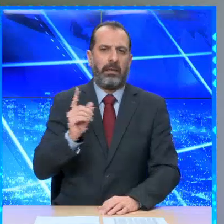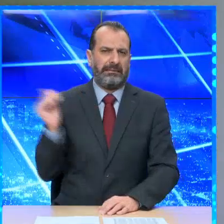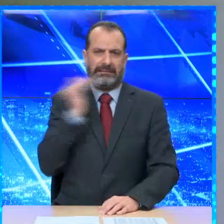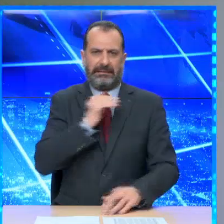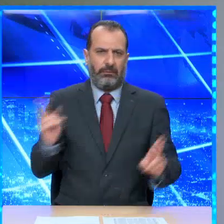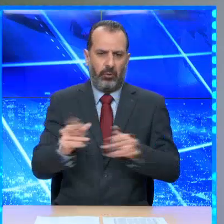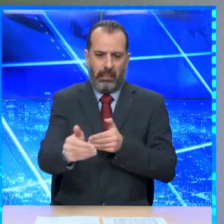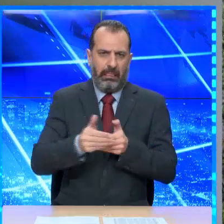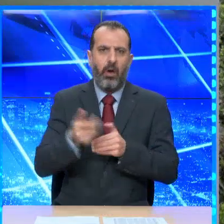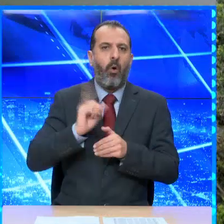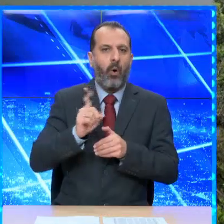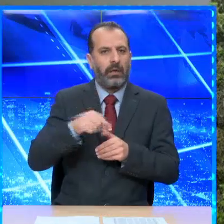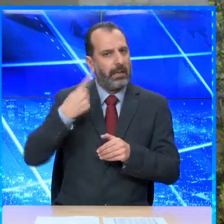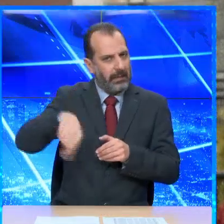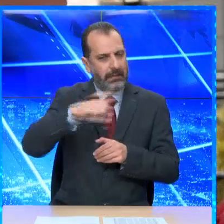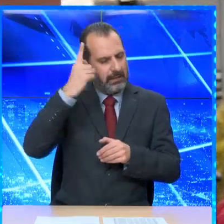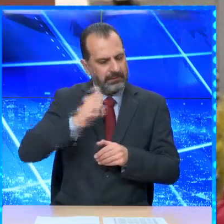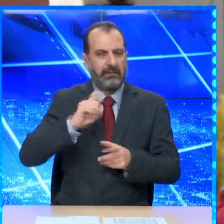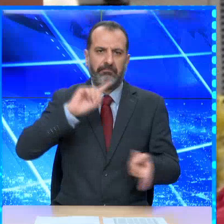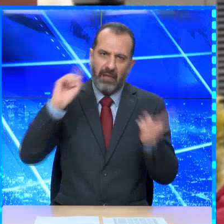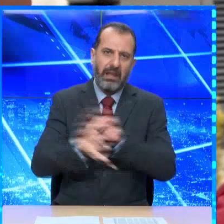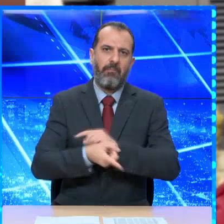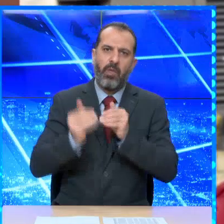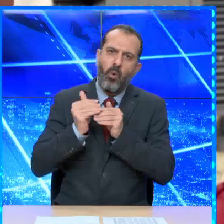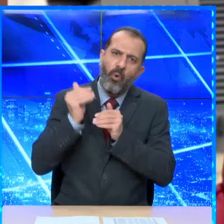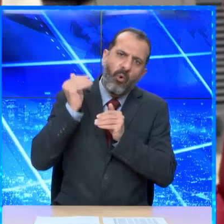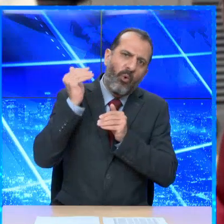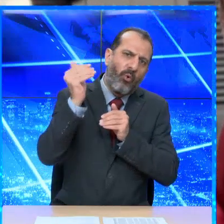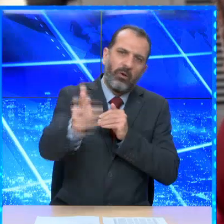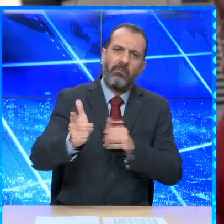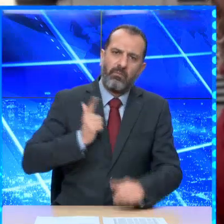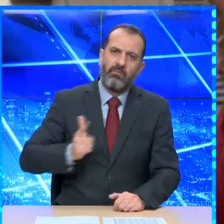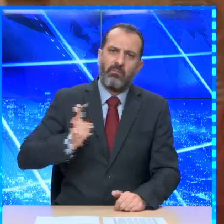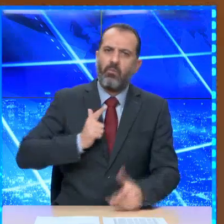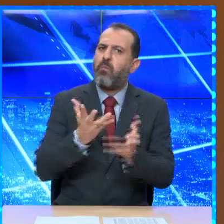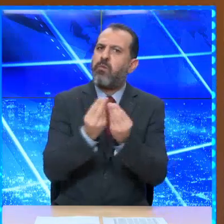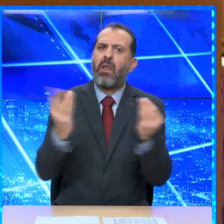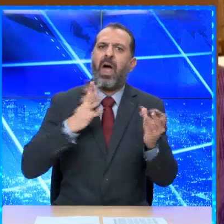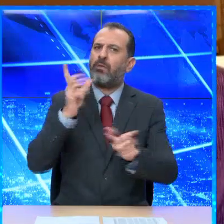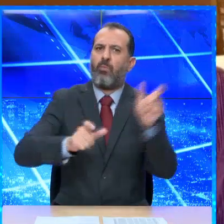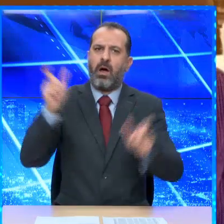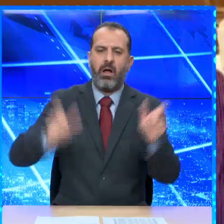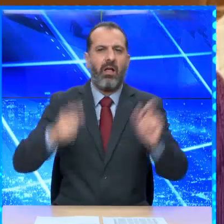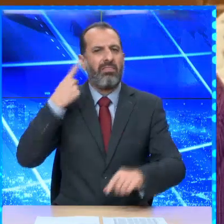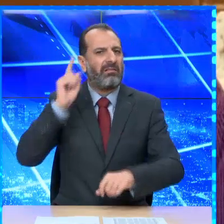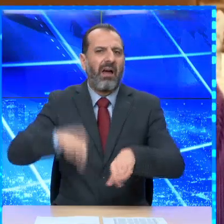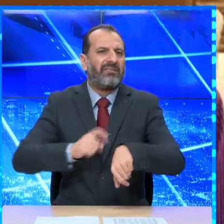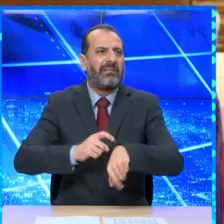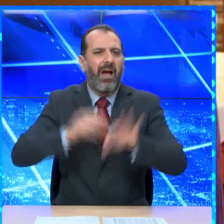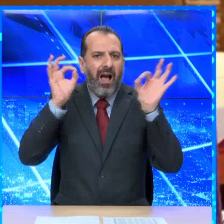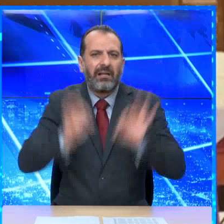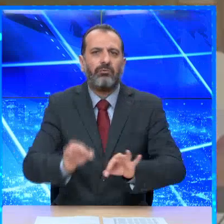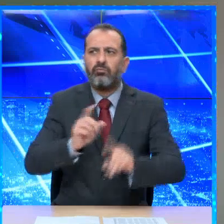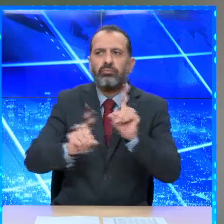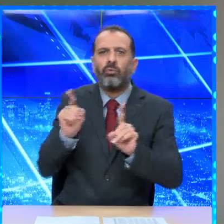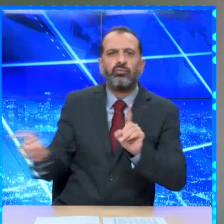διάστημα. Ακριβώς το αντίθετο. Θα είναι μια διαδικασία η οποία θα πάρει αρκετό καιρό, καθώς τα άτομα είναι αρκετά και κανείς δεν μπορεί να ξέρει αυτή τη στιγμή με ακρίβεια για